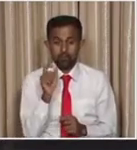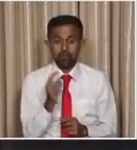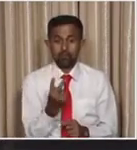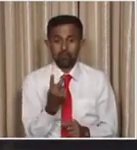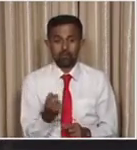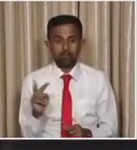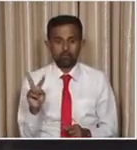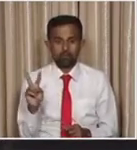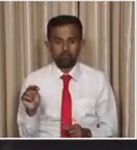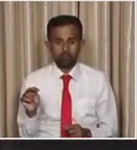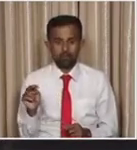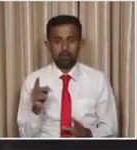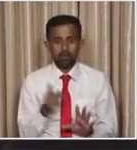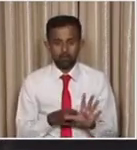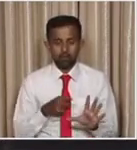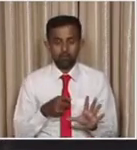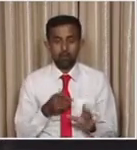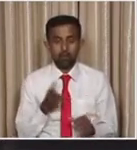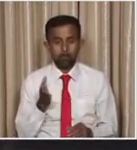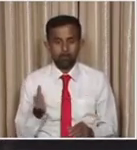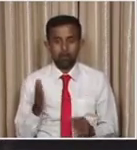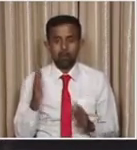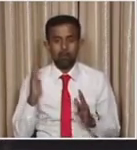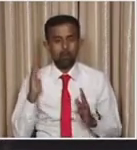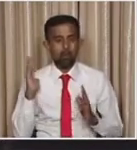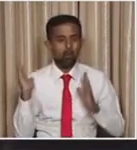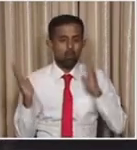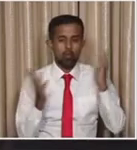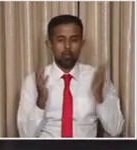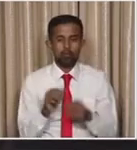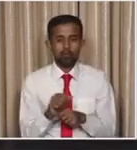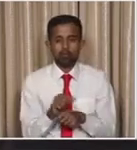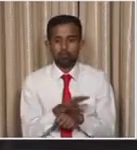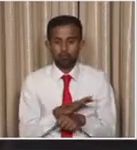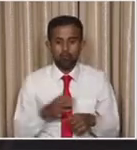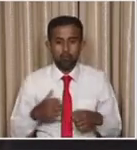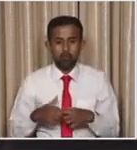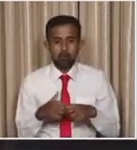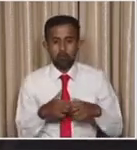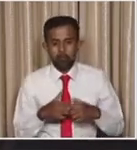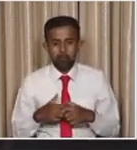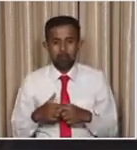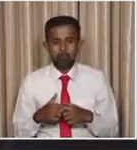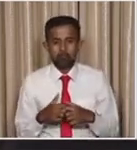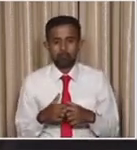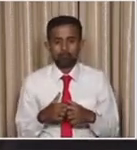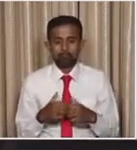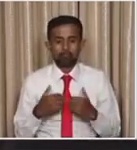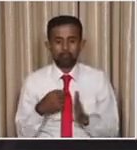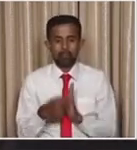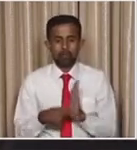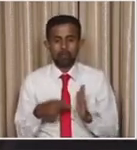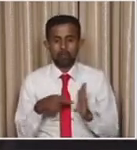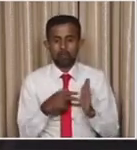2020 මේ ලෝකයේ වෙලාගත් කොවිඩ් අර්බුදයෙන් අපේ රටේ